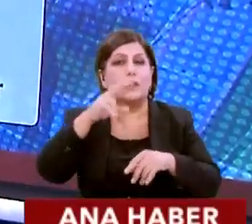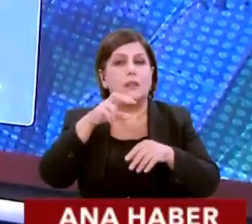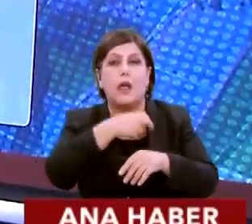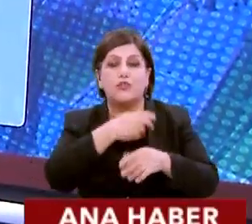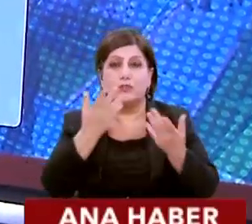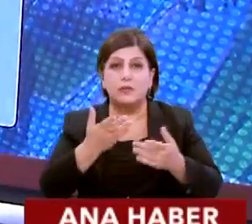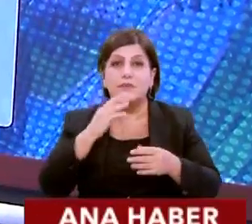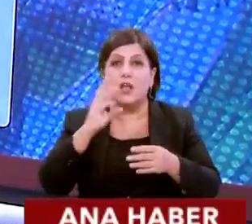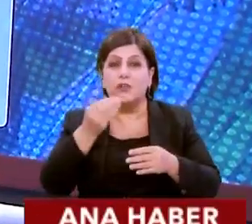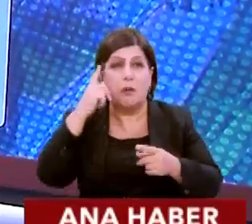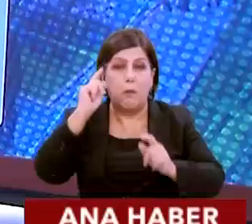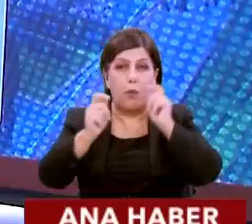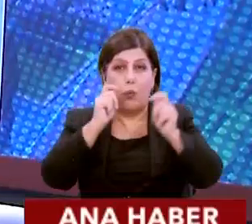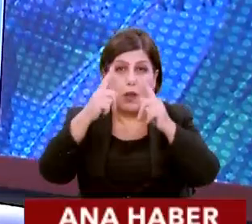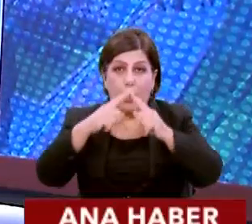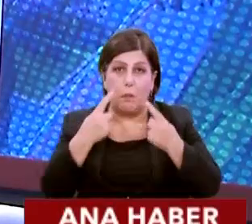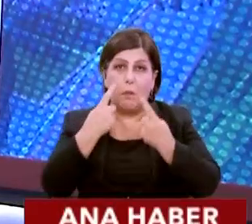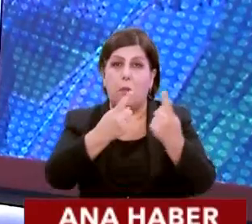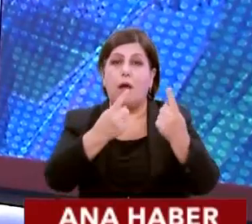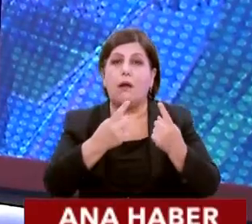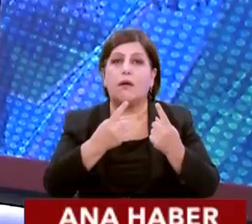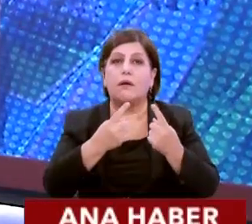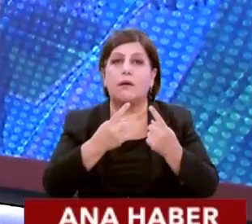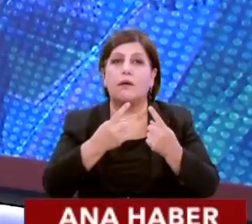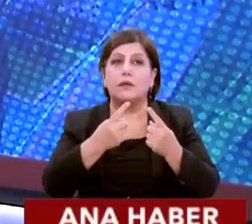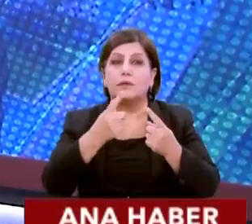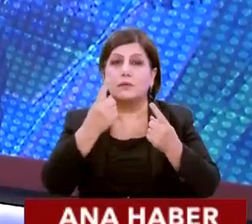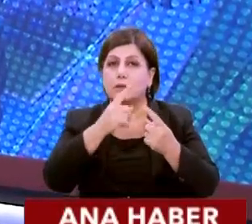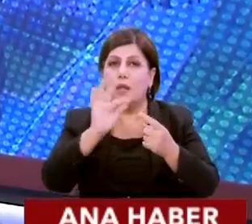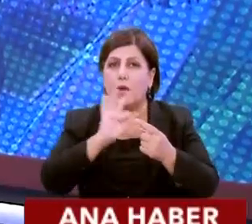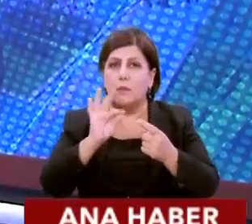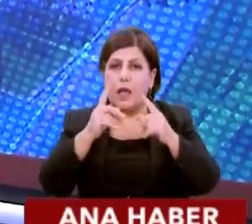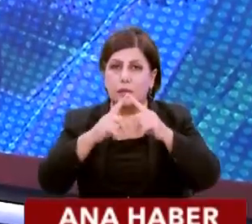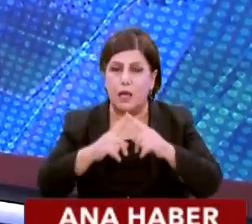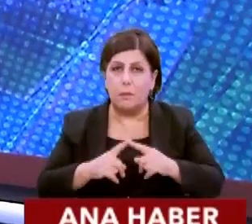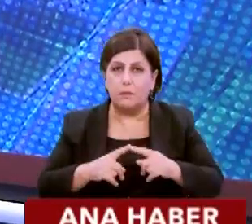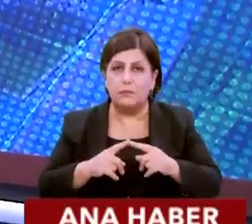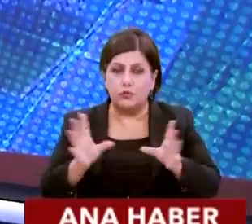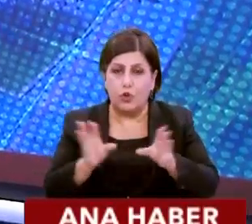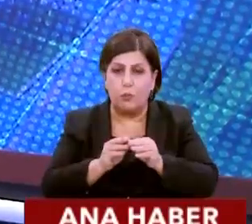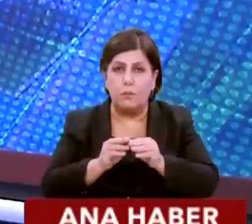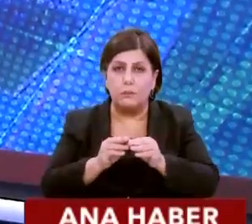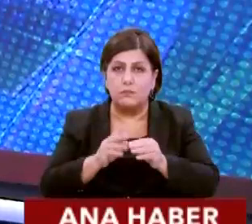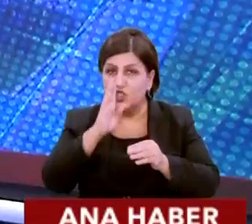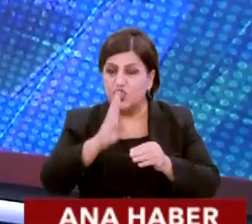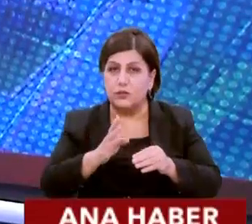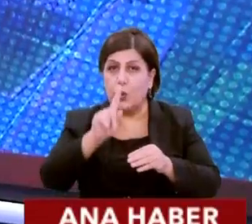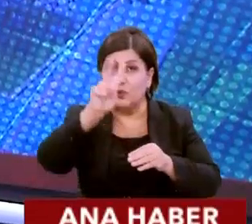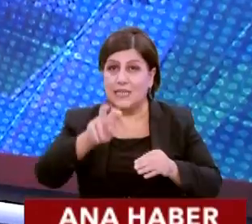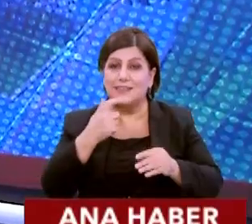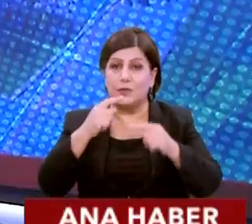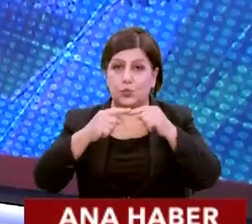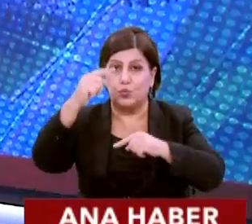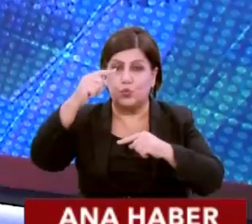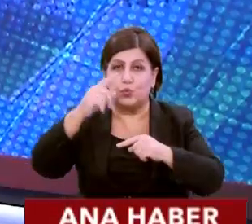başvuru sayısına baktığınızda yani yükün olarak çok ciddi bir kitleyi temsil ediyor 18 yaşın